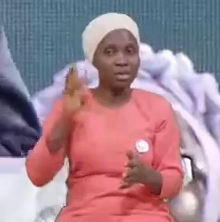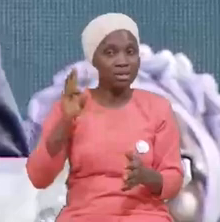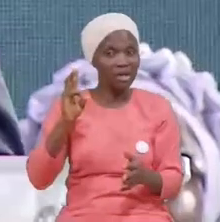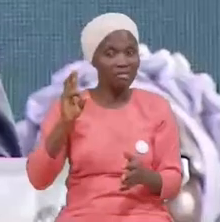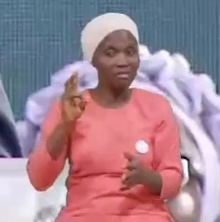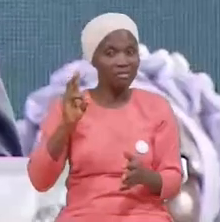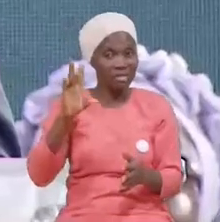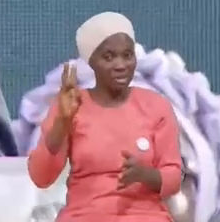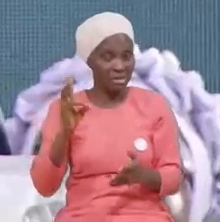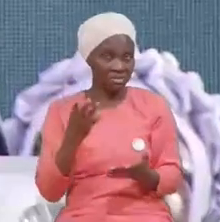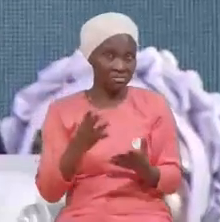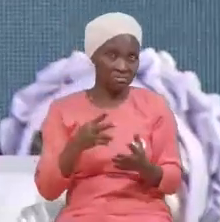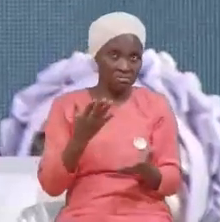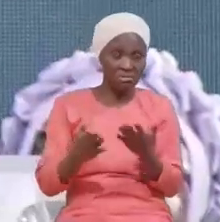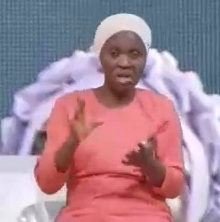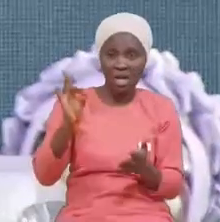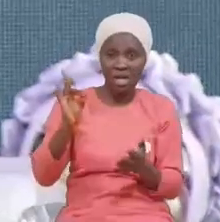qui est plus âgée de 7 ans que toi